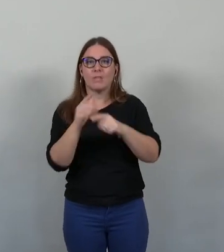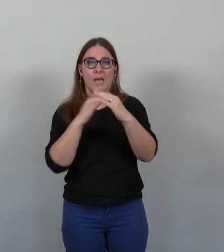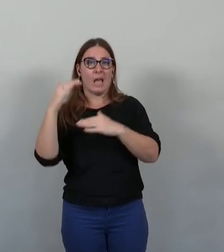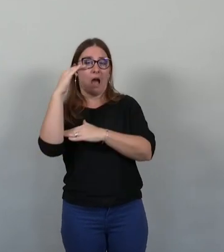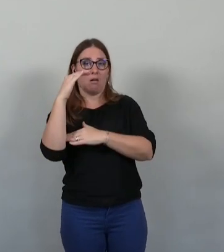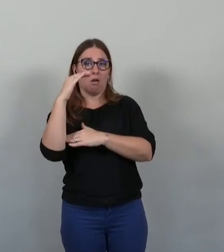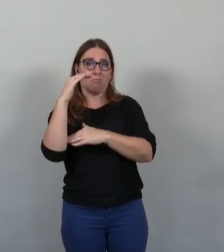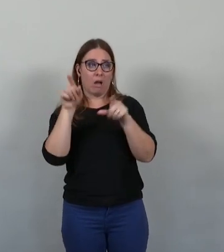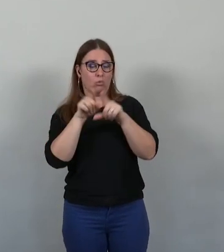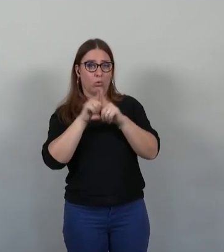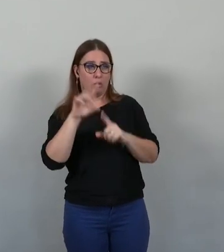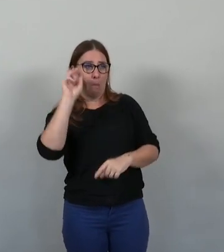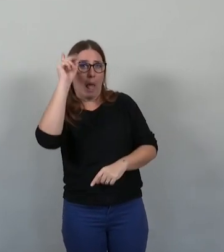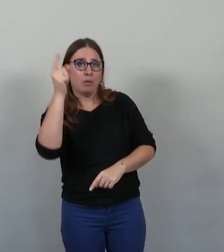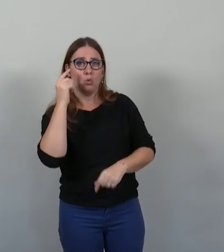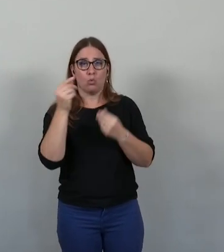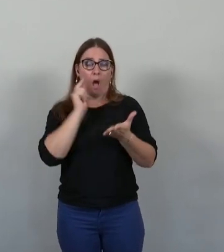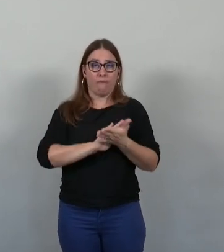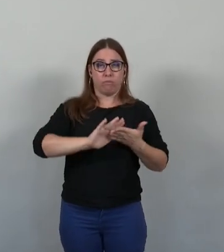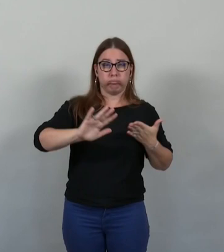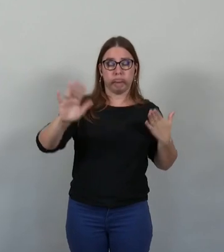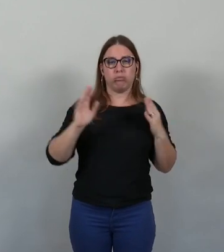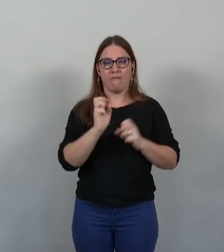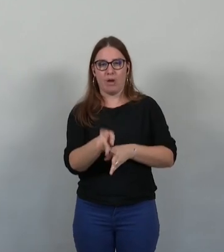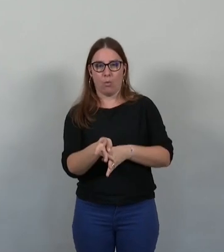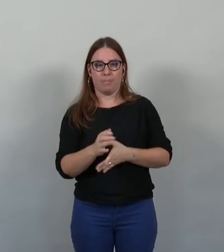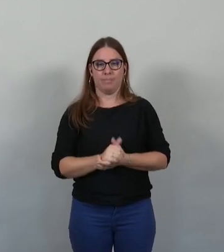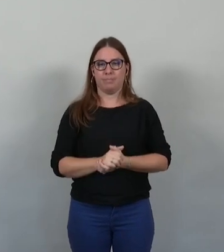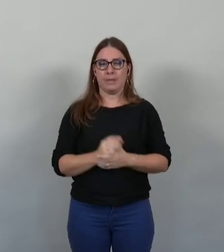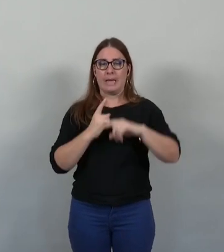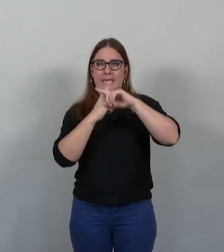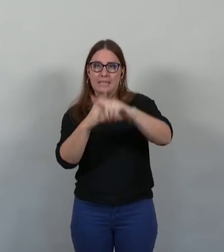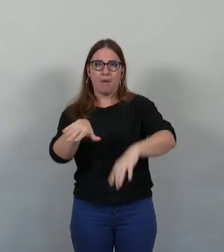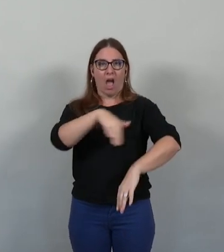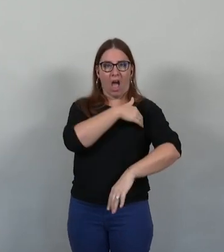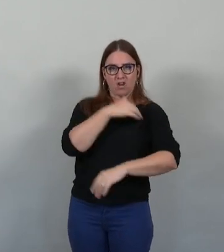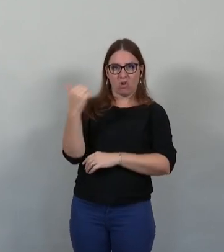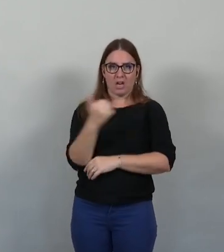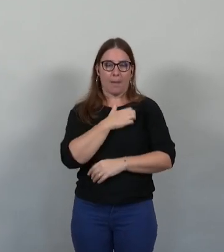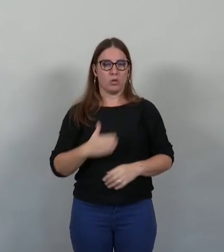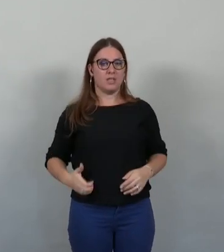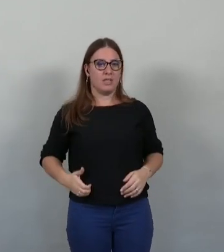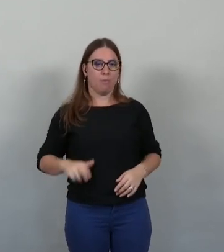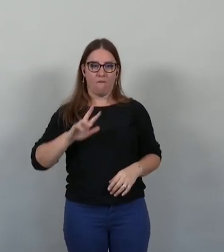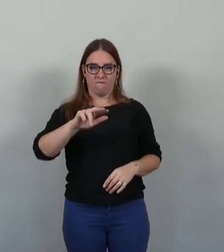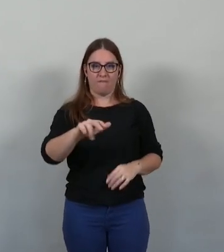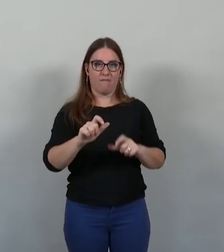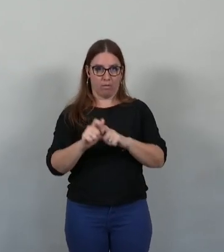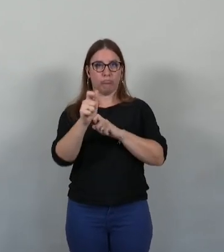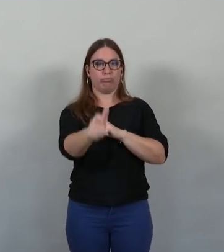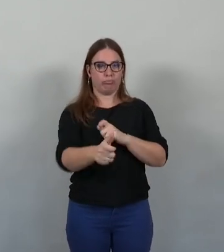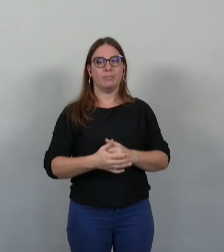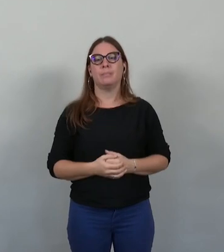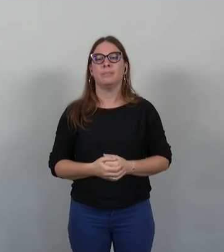la pratique d'autres cibles comme les agentes et agents municipaux viendront dans un second